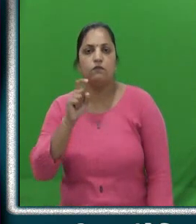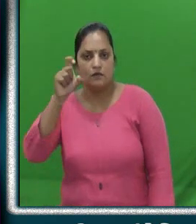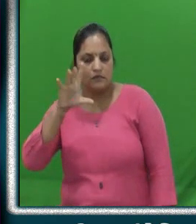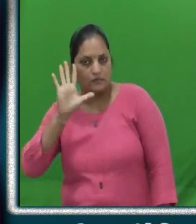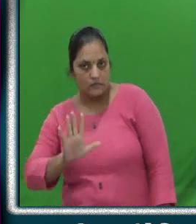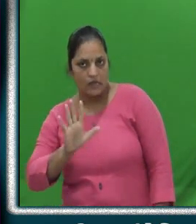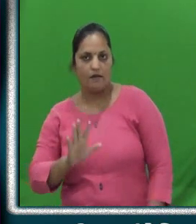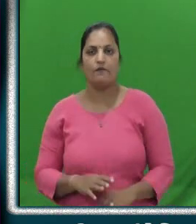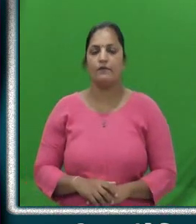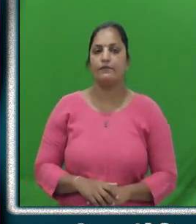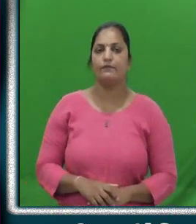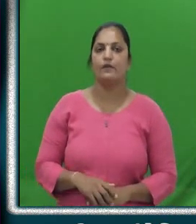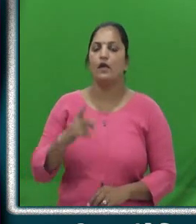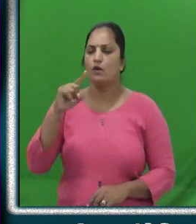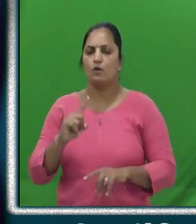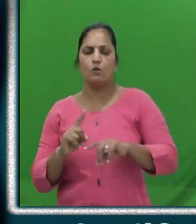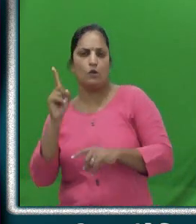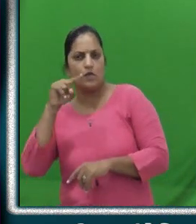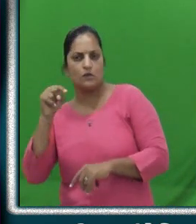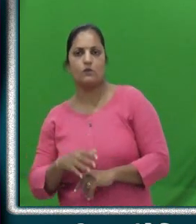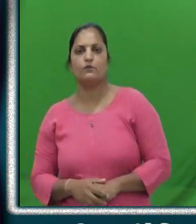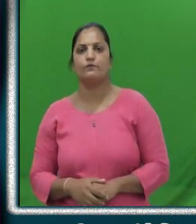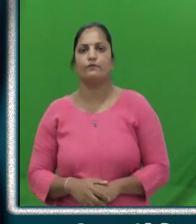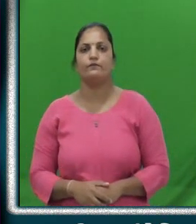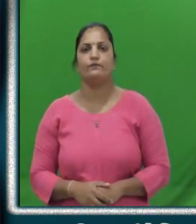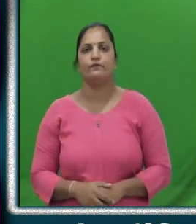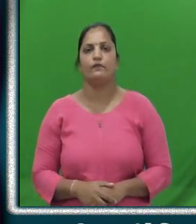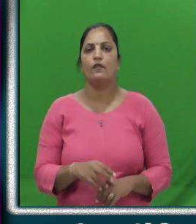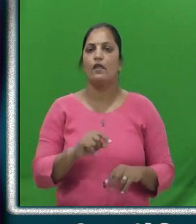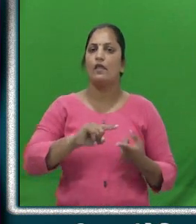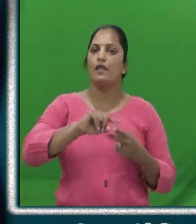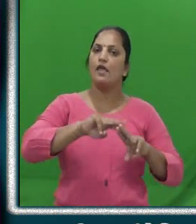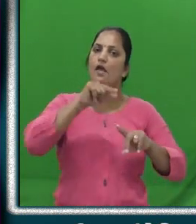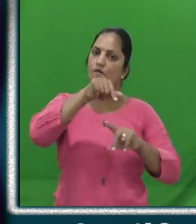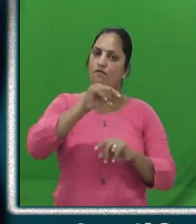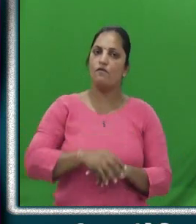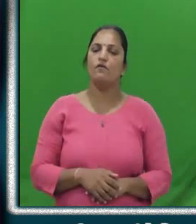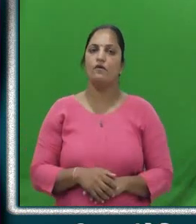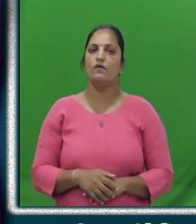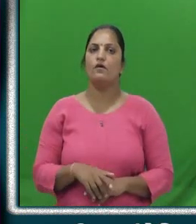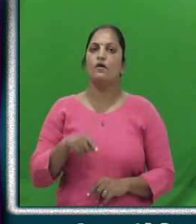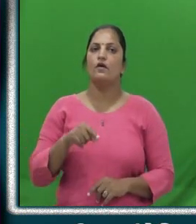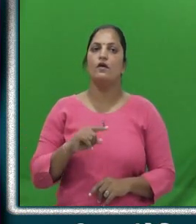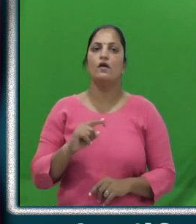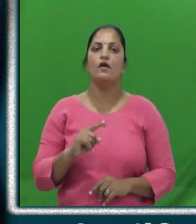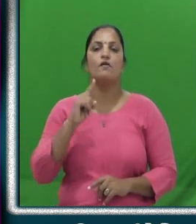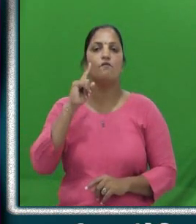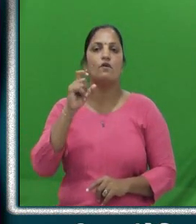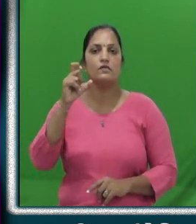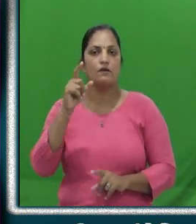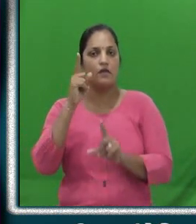એટ ધ એજ ઓફ 17 લખો તો પણ સાચું અને બીજું અરુણ ફાઉન્ડેડ EFI વેન હી